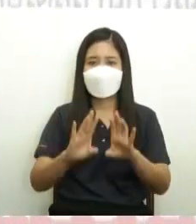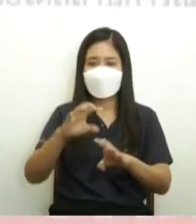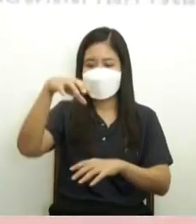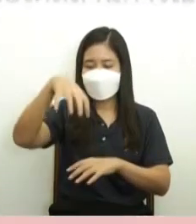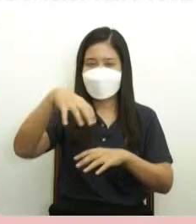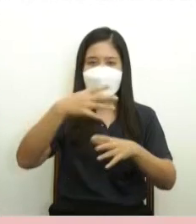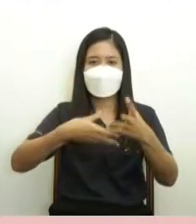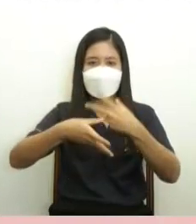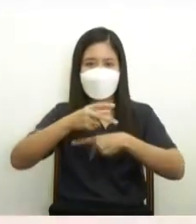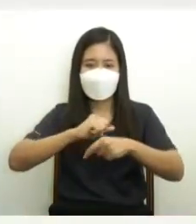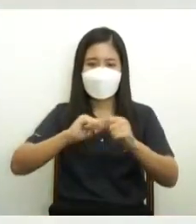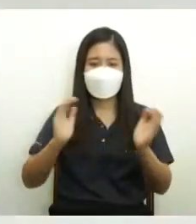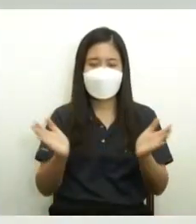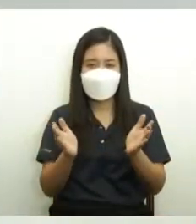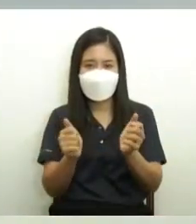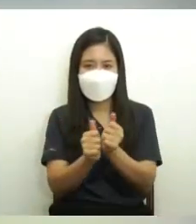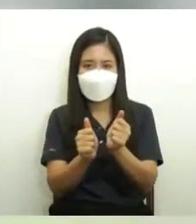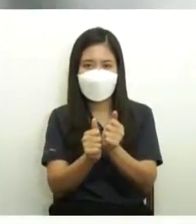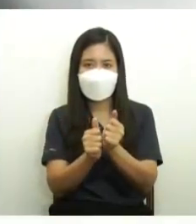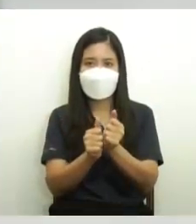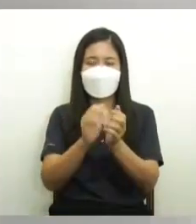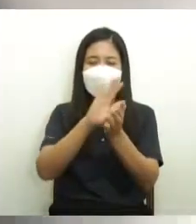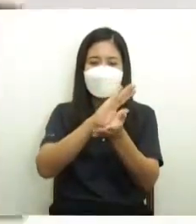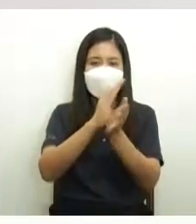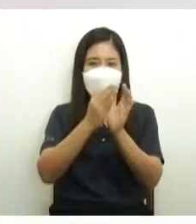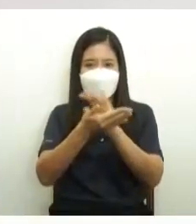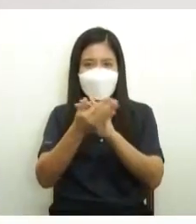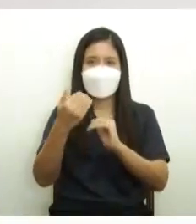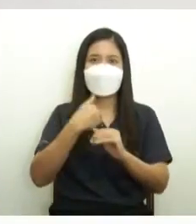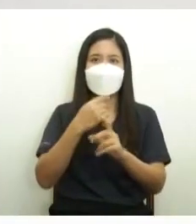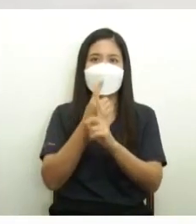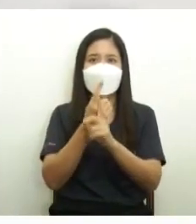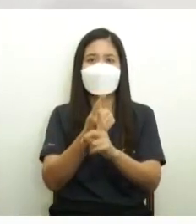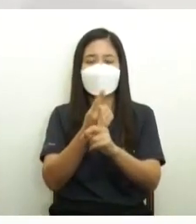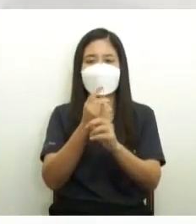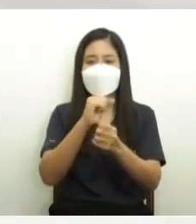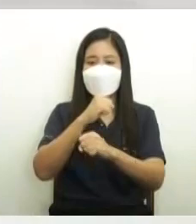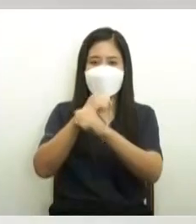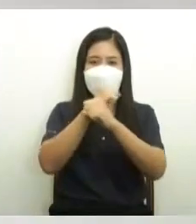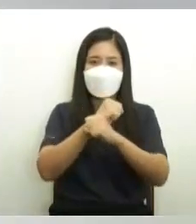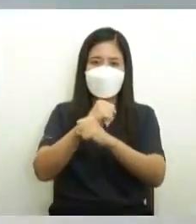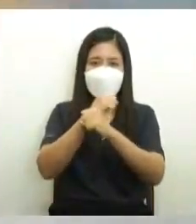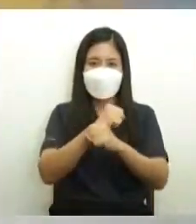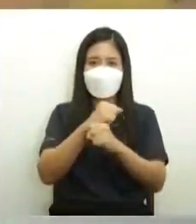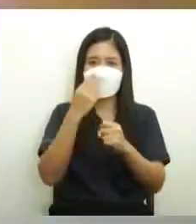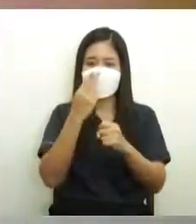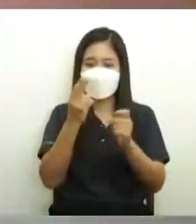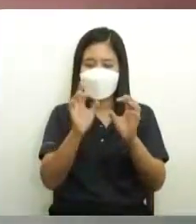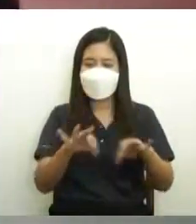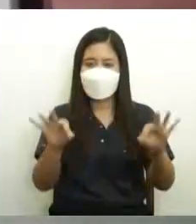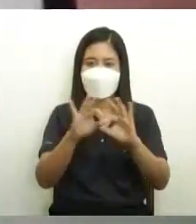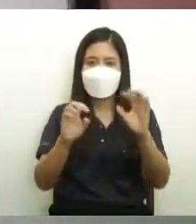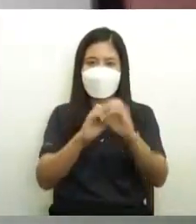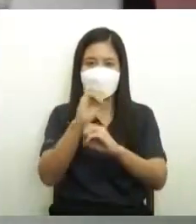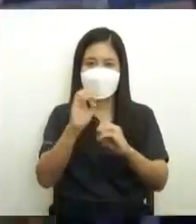บัติประคับประคองปฏิรูปโดยมีสโลแกนแก้ให้ทันป้องกันให้ได้ให้ความสำคัญเกี่ยวกับความปลอดภัยต่อนัก